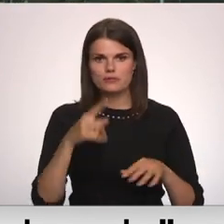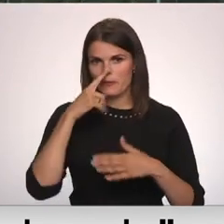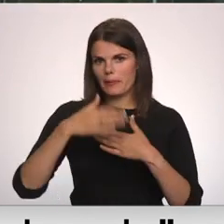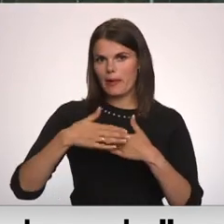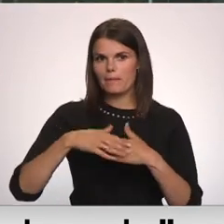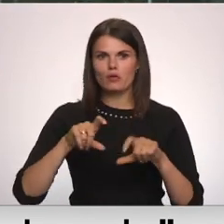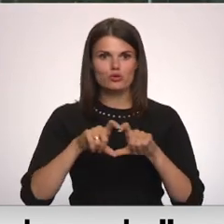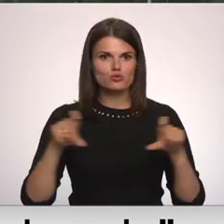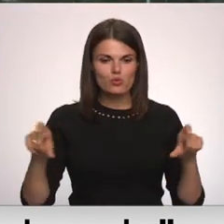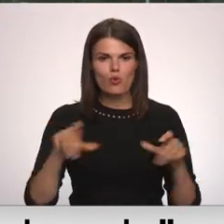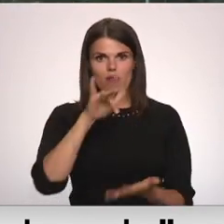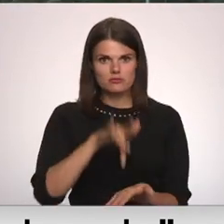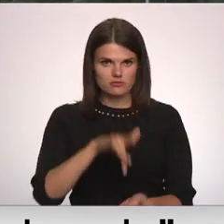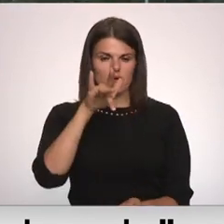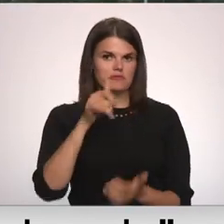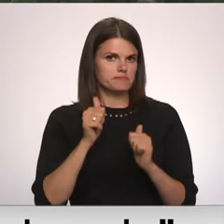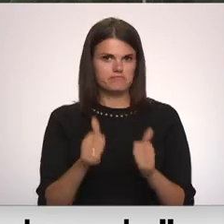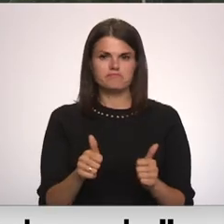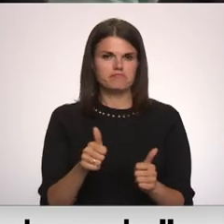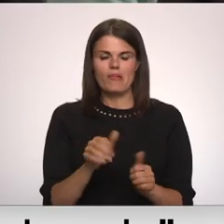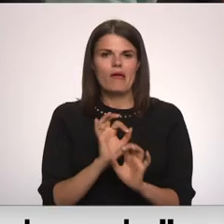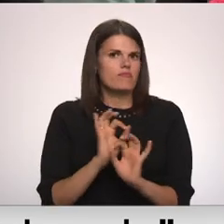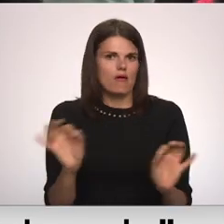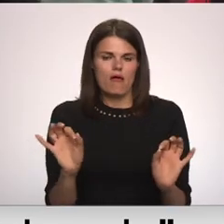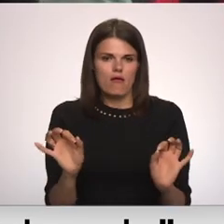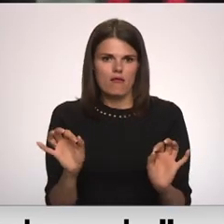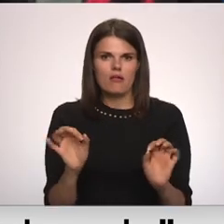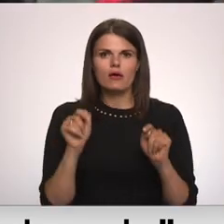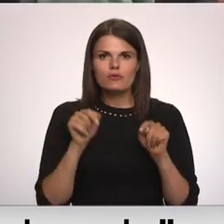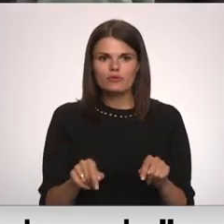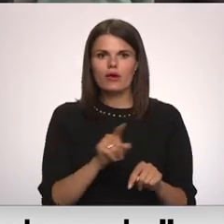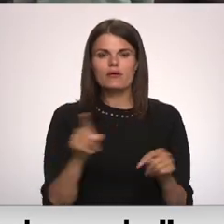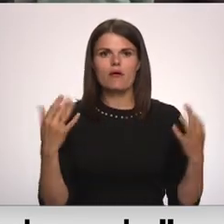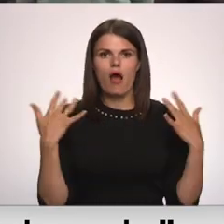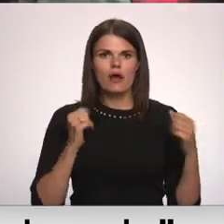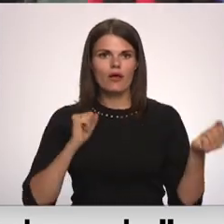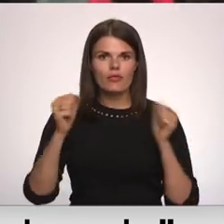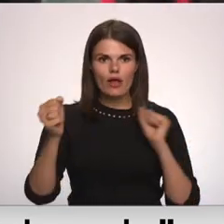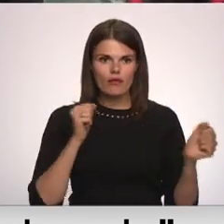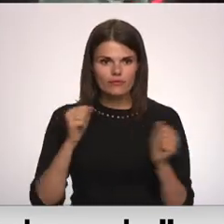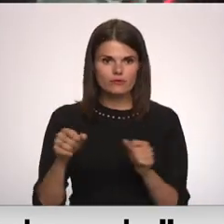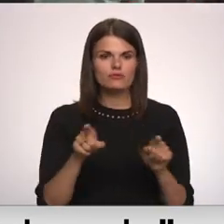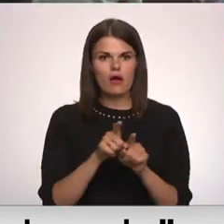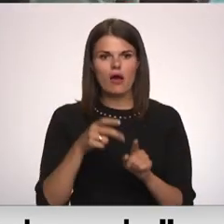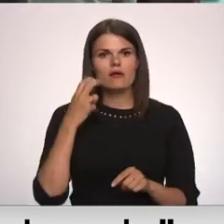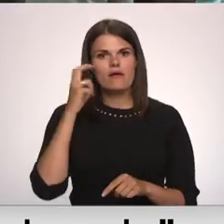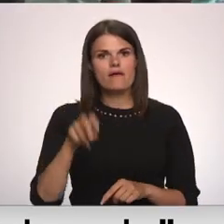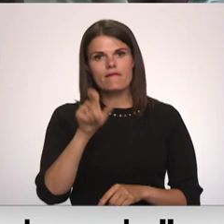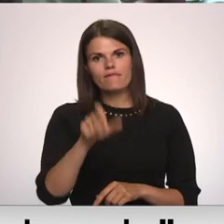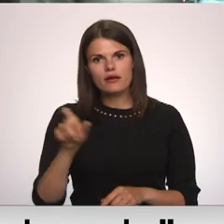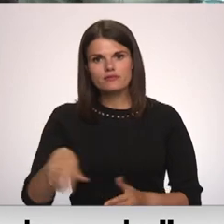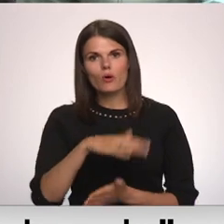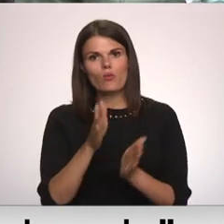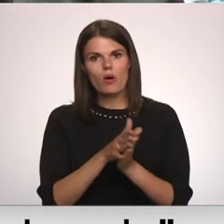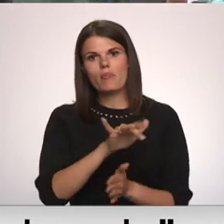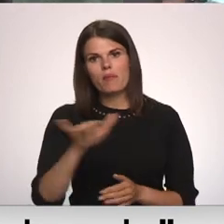pie skolas pašā centrā, tas vienkārši ir ideāli. Galvenais, ka te ir ārā trenažieri, arī te ir. Vecāki arī kopā ar bērniem jāatnāk,